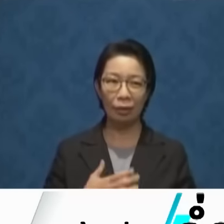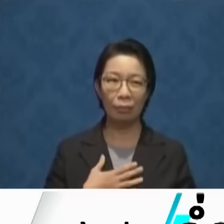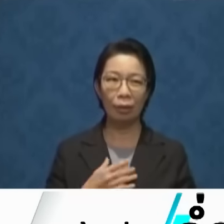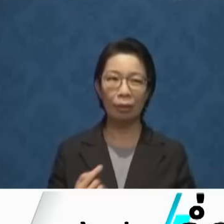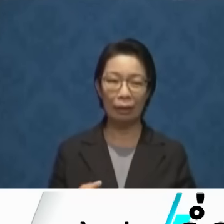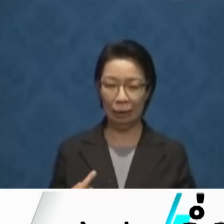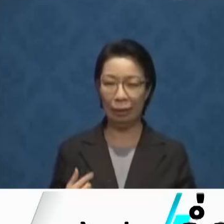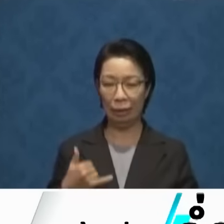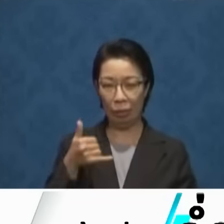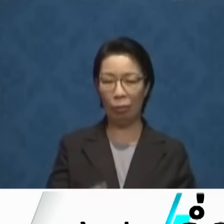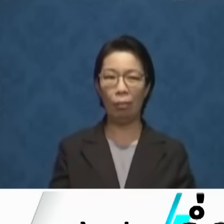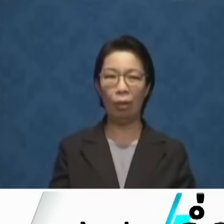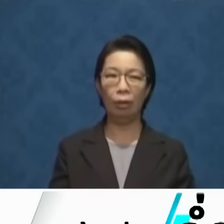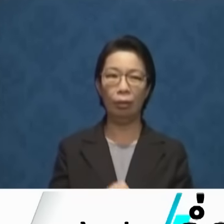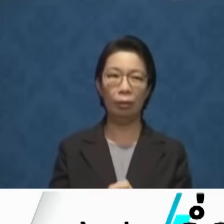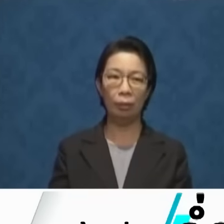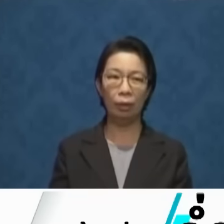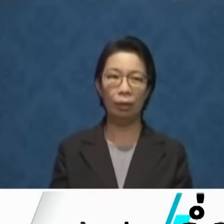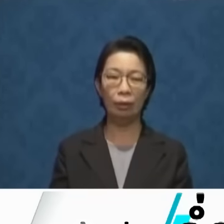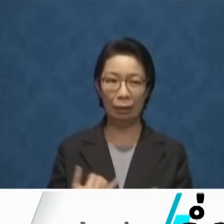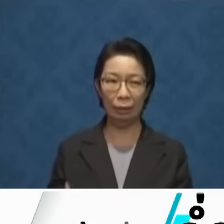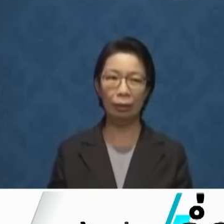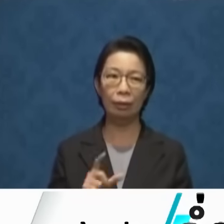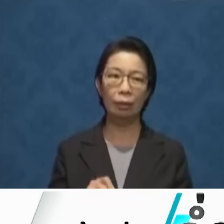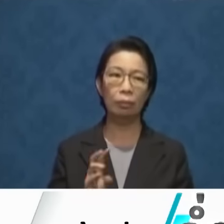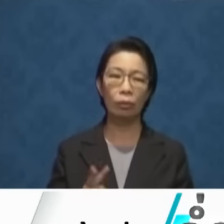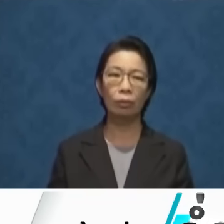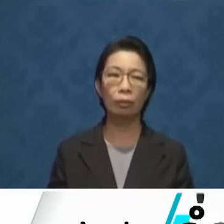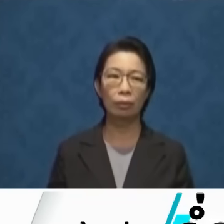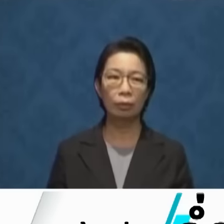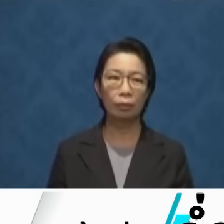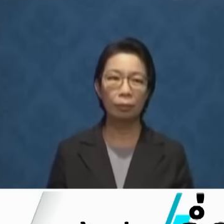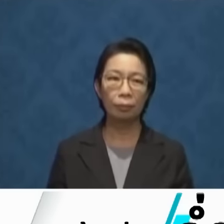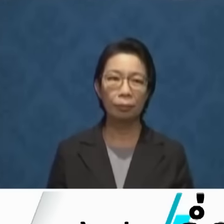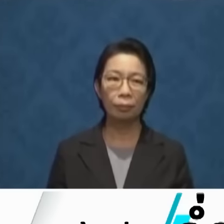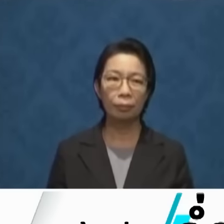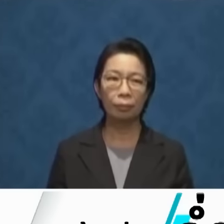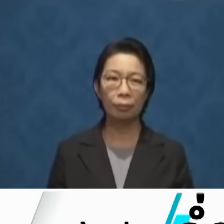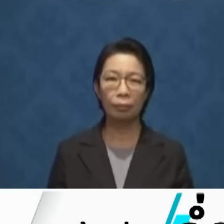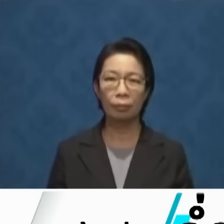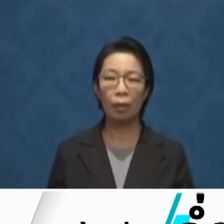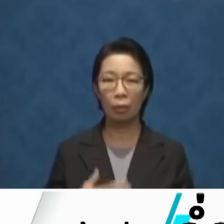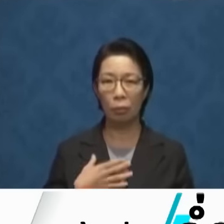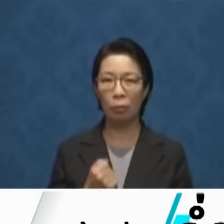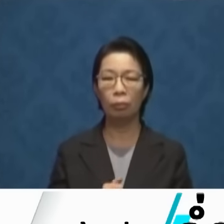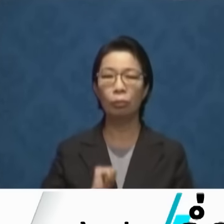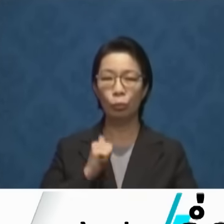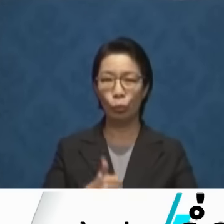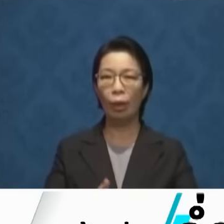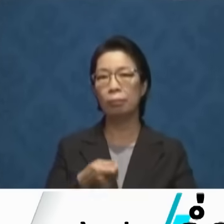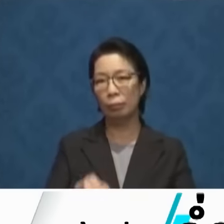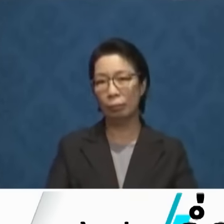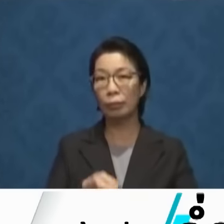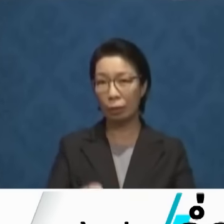ว่าจากส.ส.498คนไม่นับพิธากับระยองที่กำลังเลือกตั้งใหม่มีมาแสดงตนแ